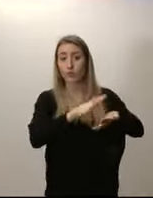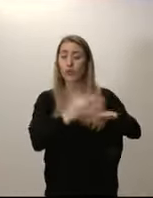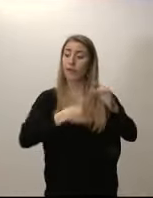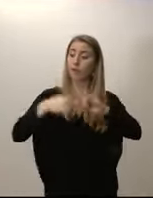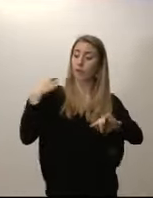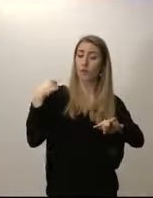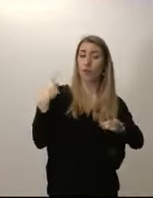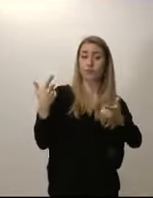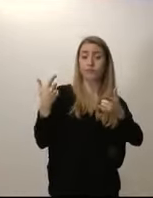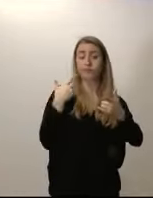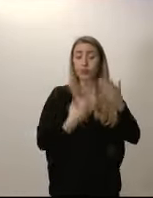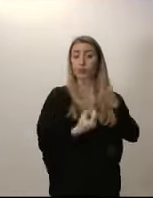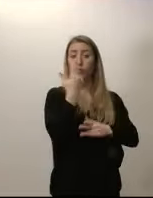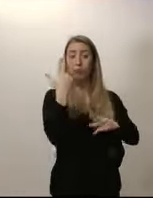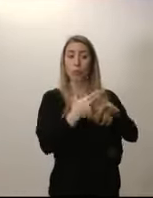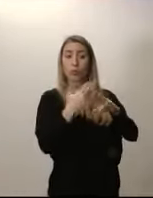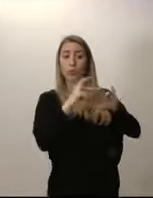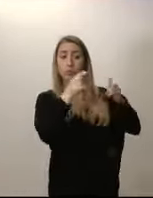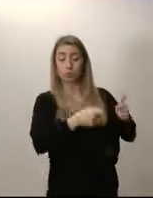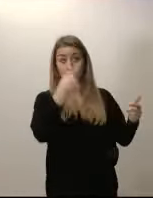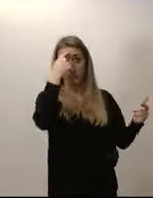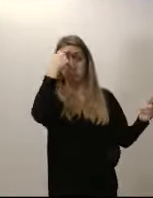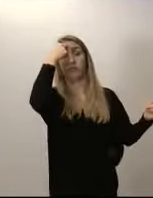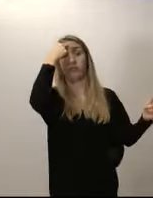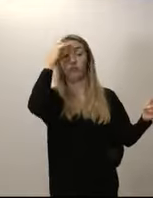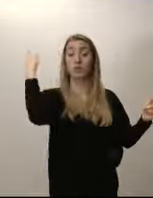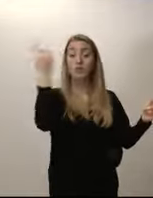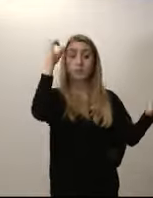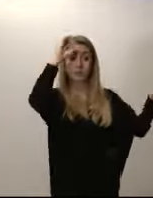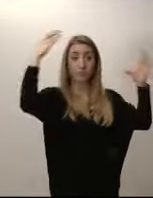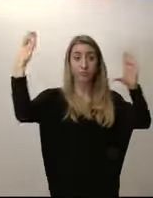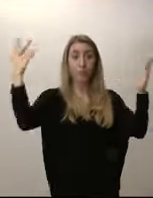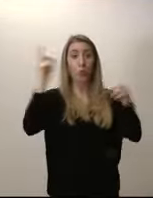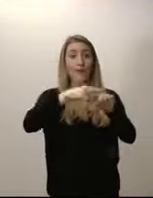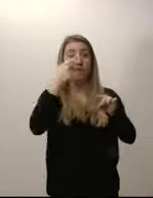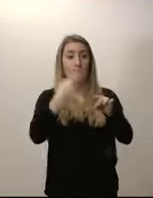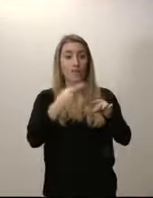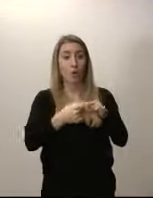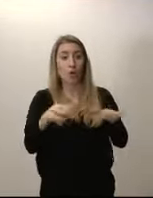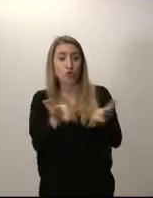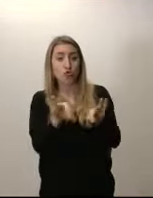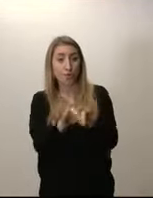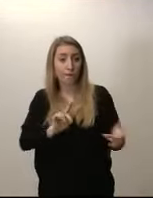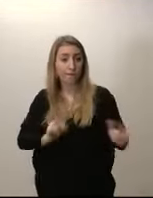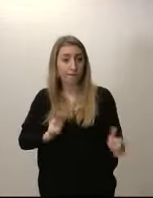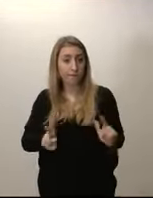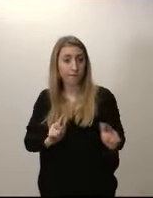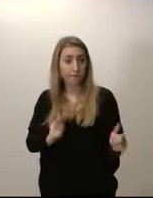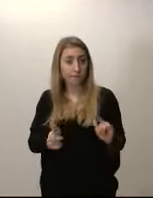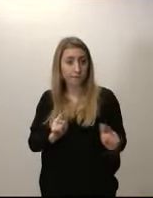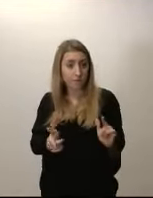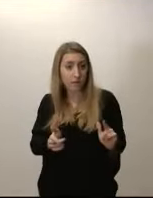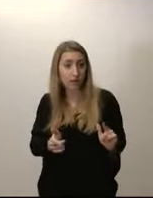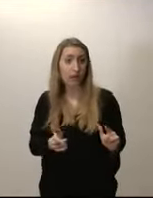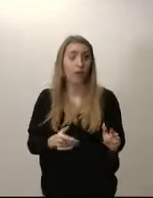nom, la première référence culturelle qui vient à l'esprit, enfin j'imagine pour chacun, c'est les tontons flingueurs. Hein. On s'est tous dit que vous avez éparpillé le troisième lieu